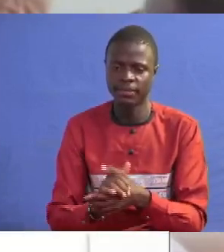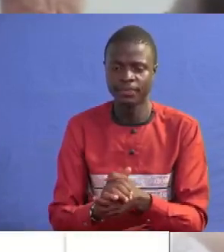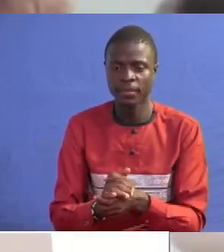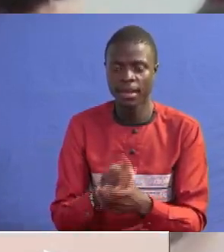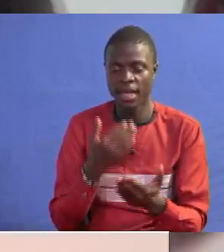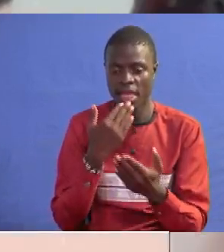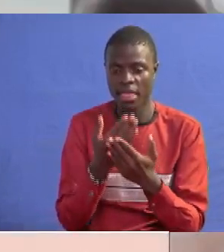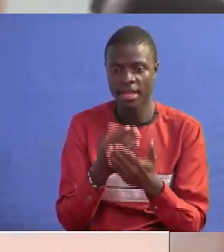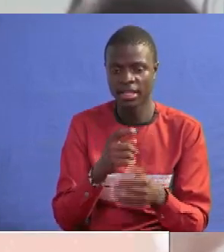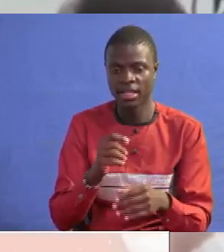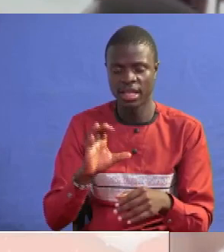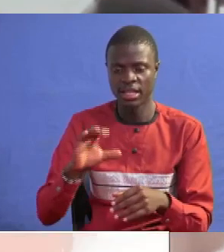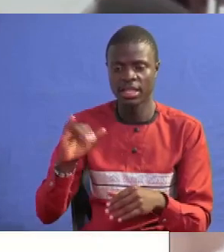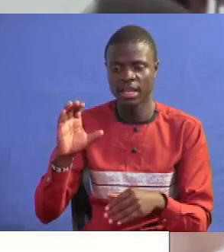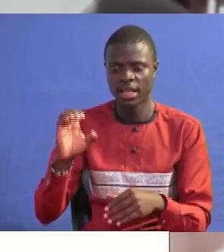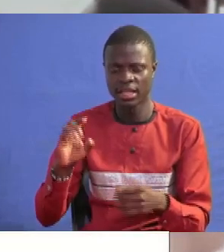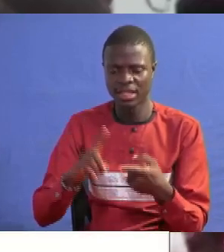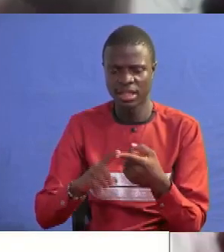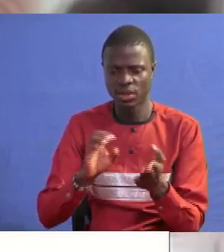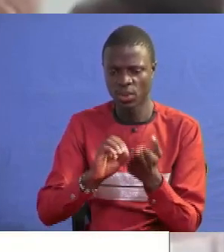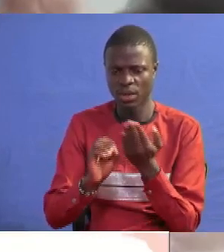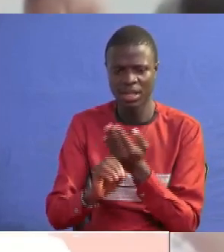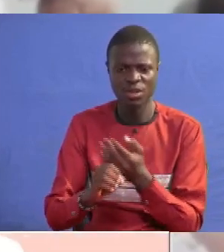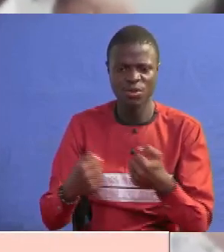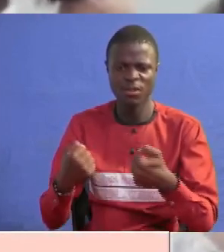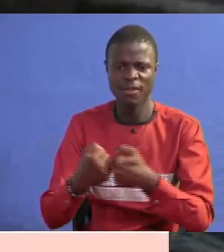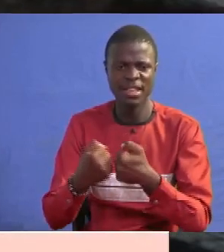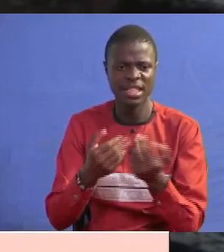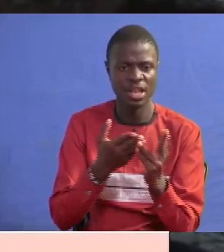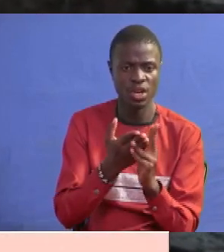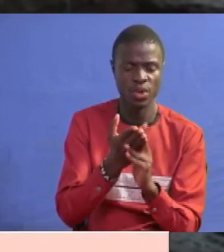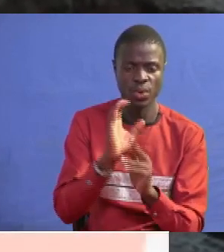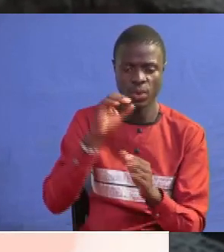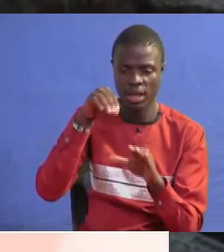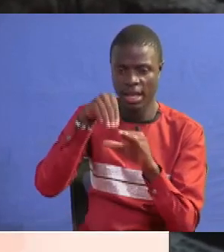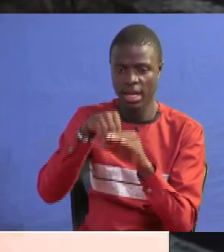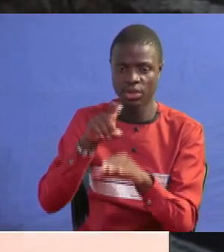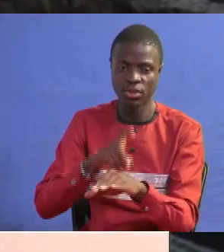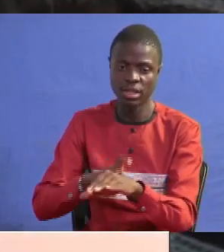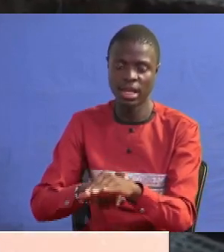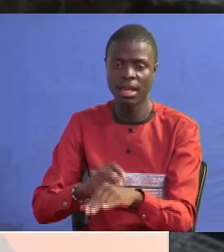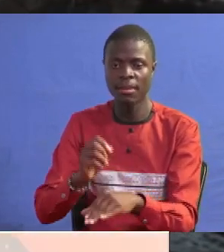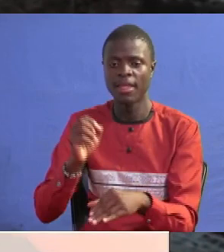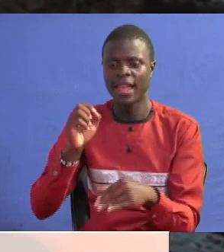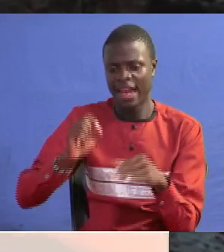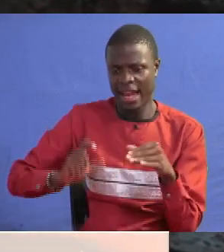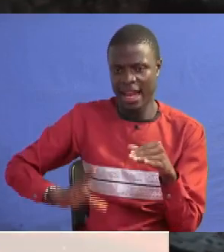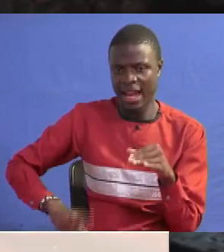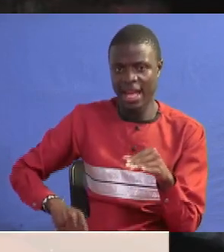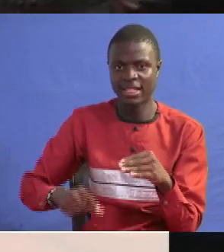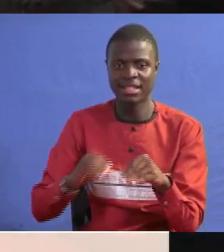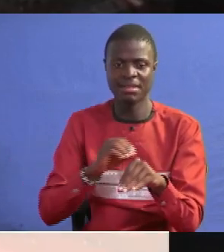baraza hilo la kichi kupu kasia wakatipu misho Ya MF nchi hata hivi